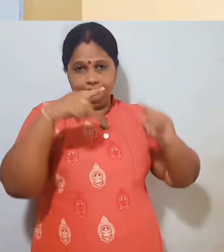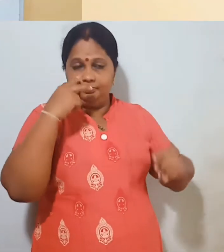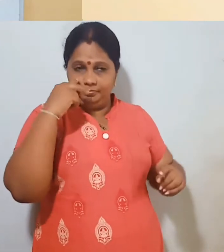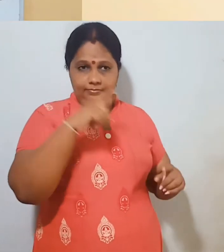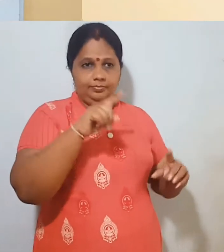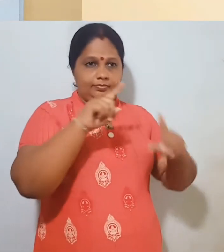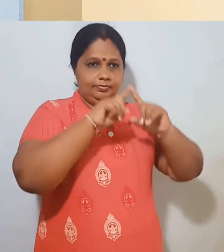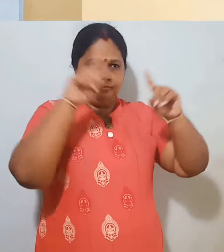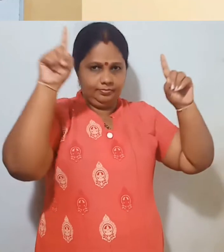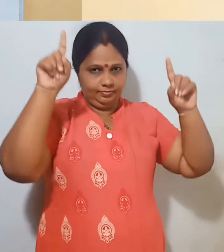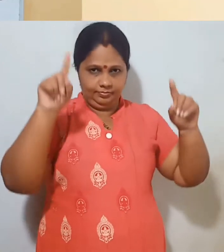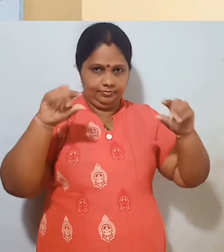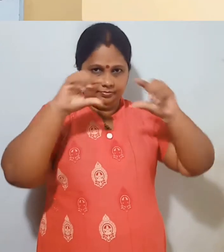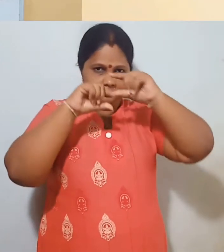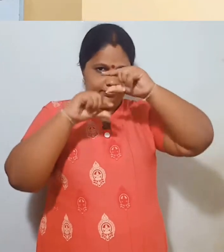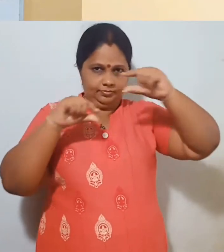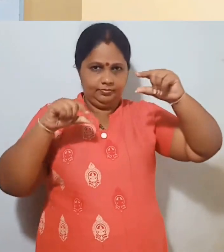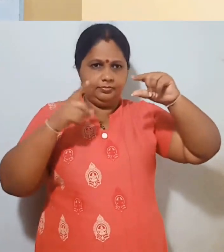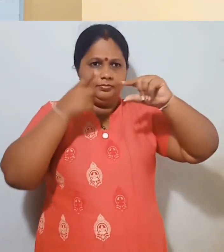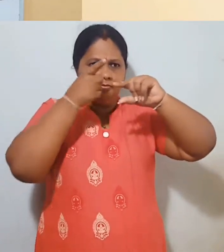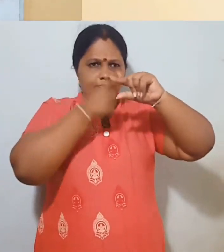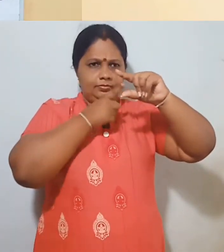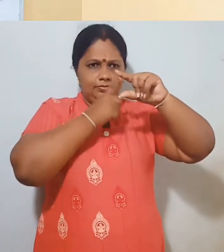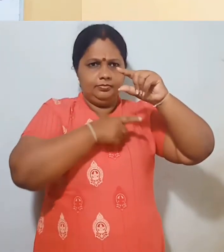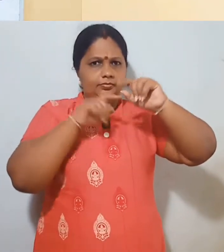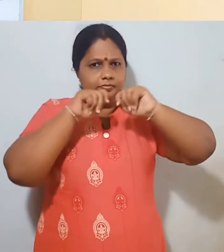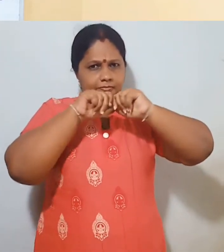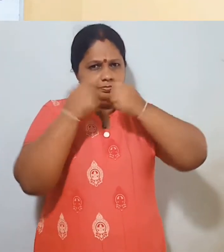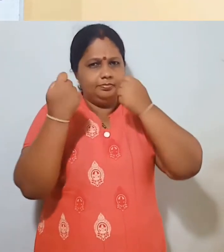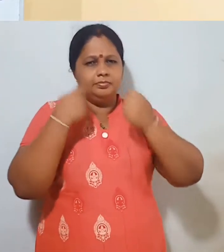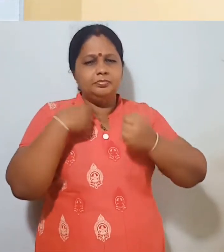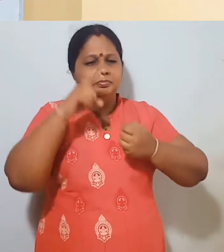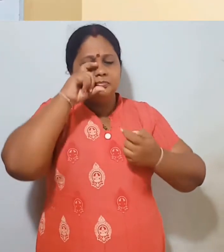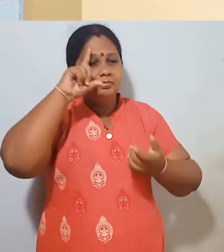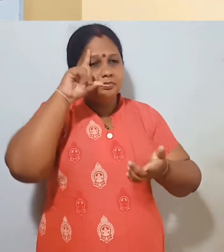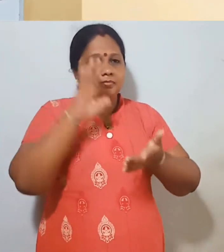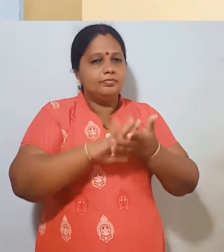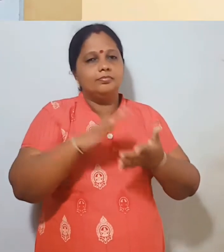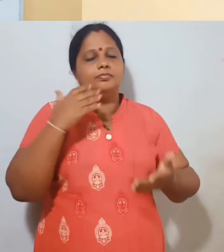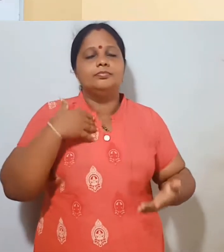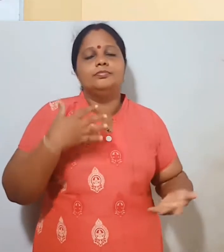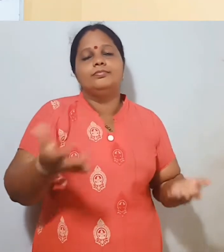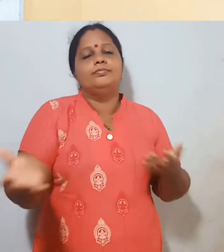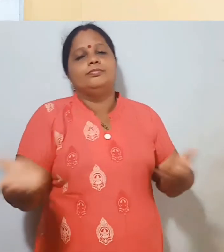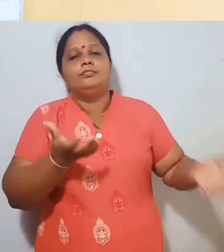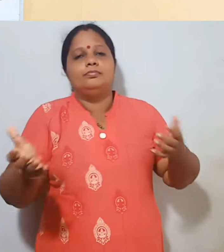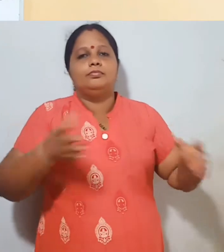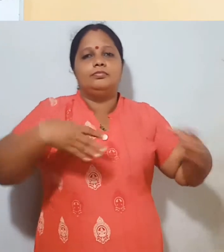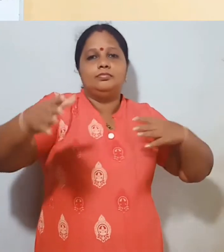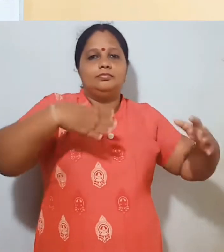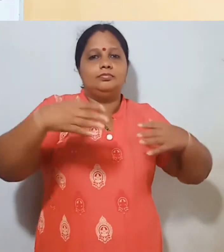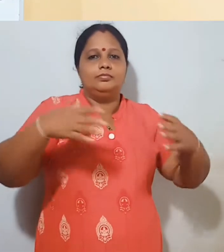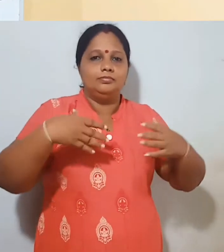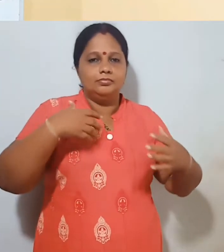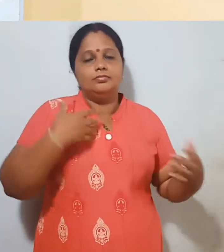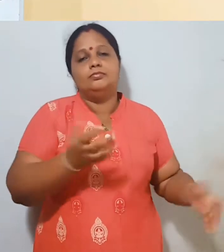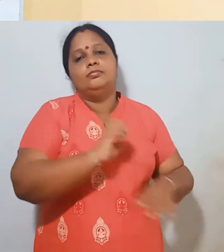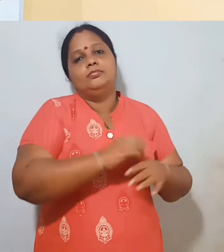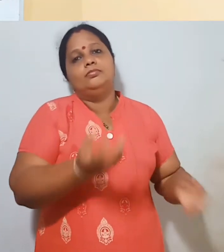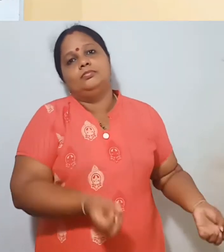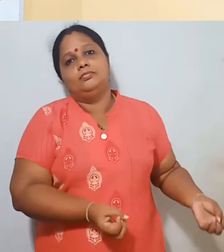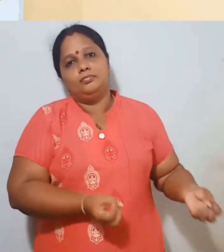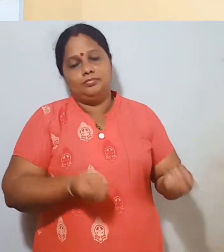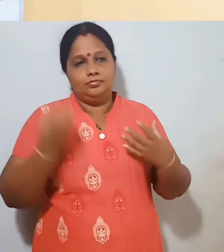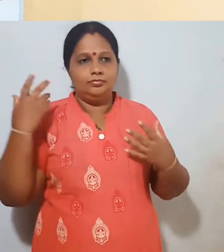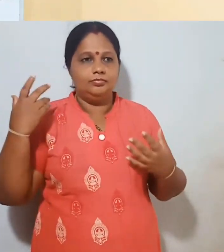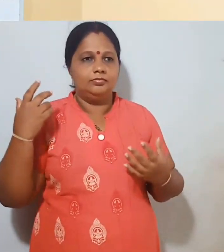ஏற்படுத்து. இந்த உடைவை நாங்க கவனிக்காம வேற அசைச்சு ஆட்டி வேற ஹாஸ்பிட்டலுக்கு கொண்டு போகக்குள்ள,